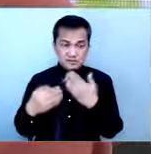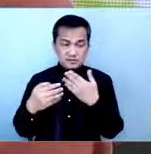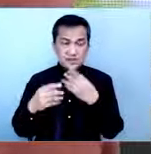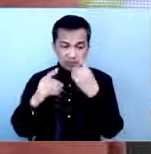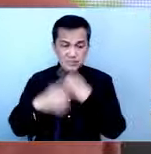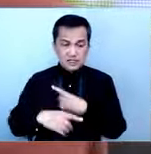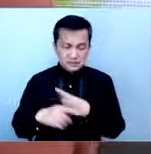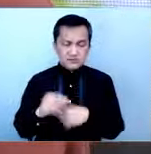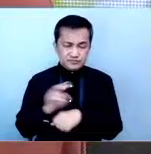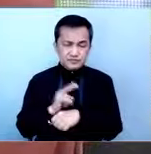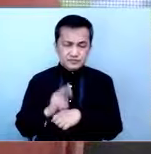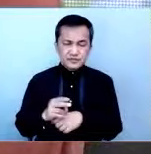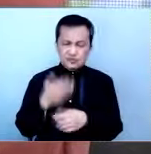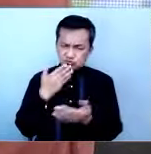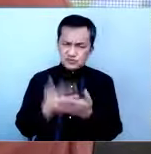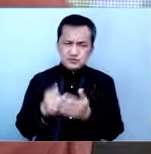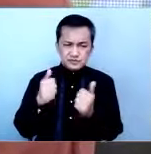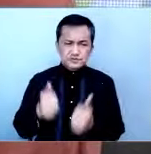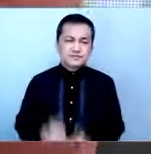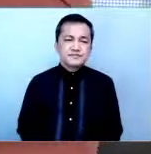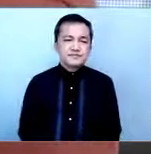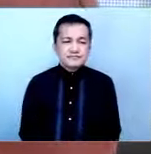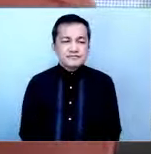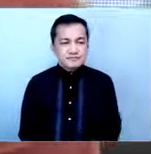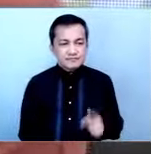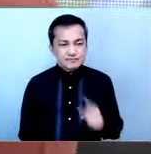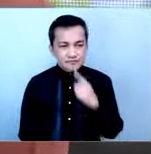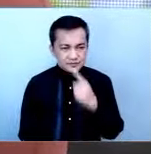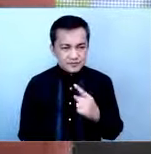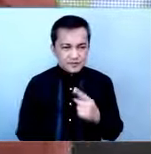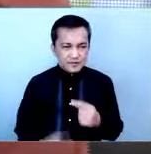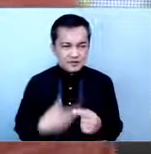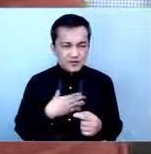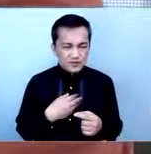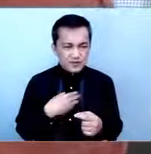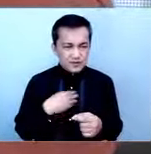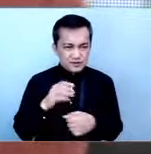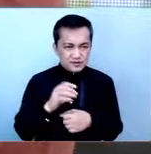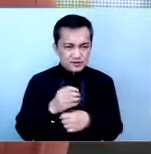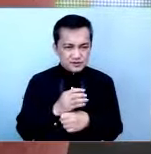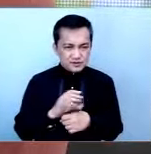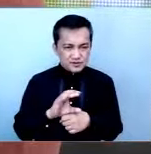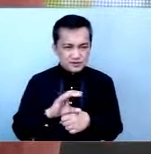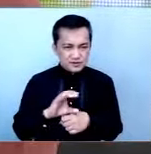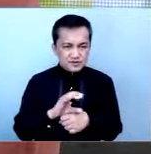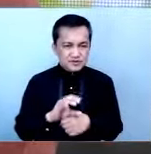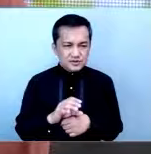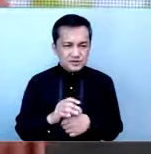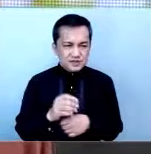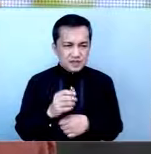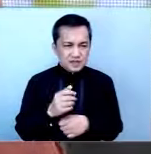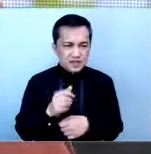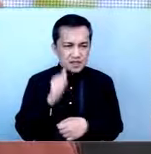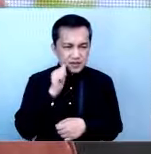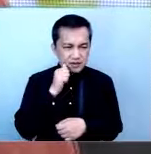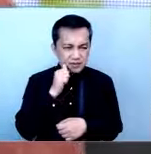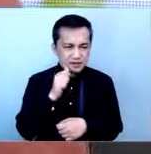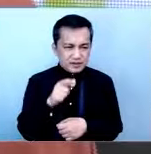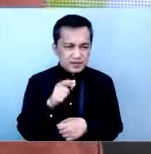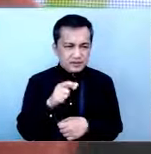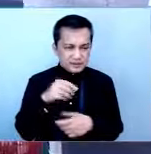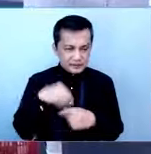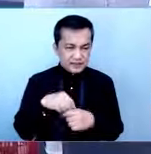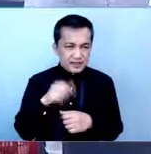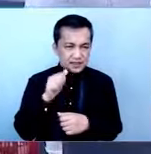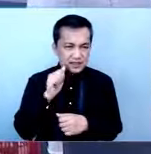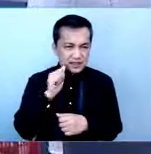apple siya, may white chocolate. apple yung laman. Apple.